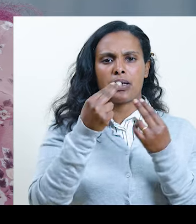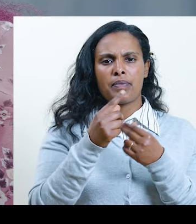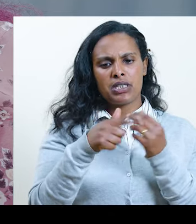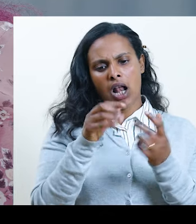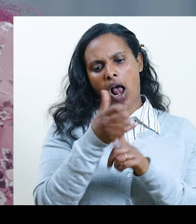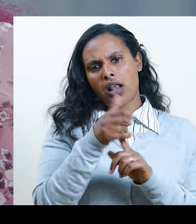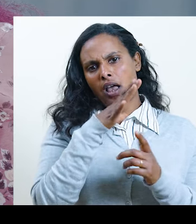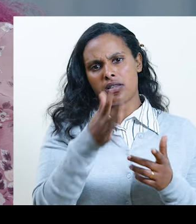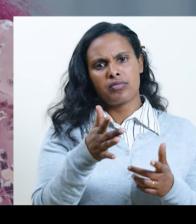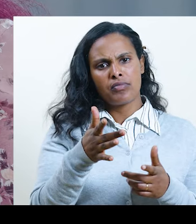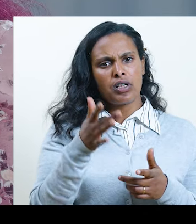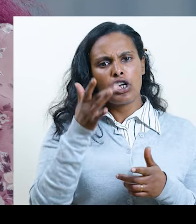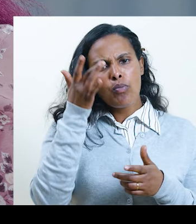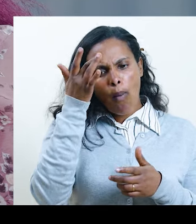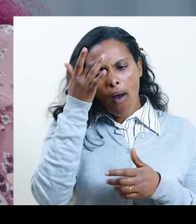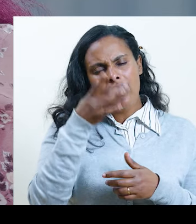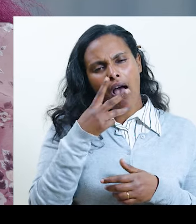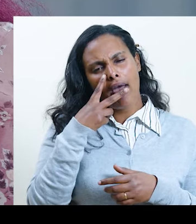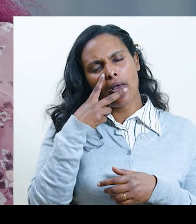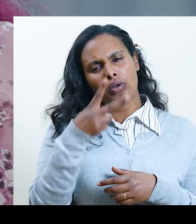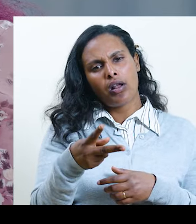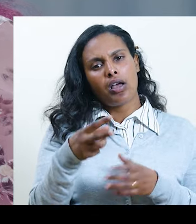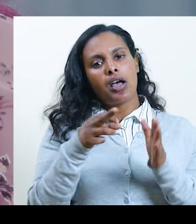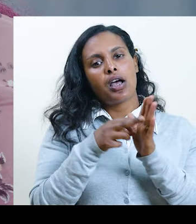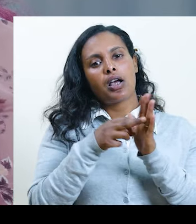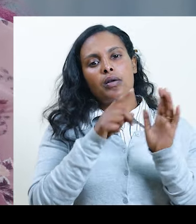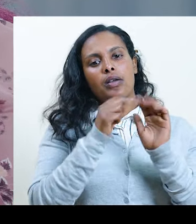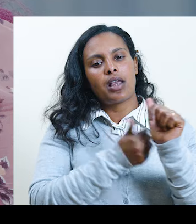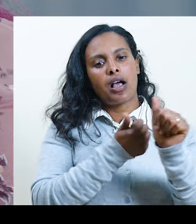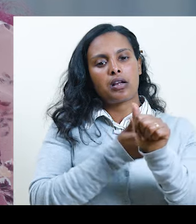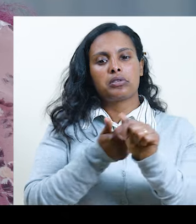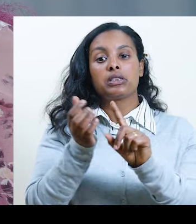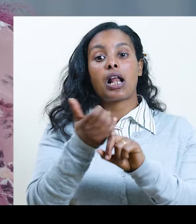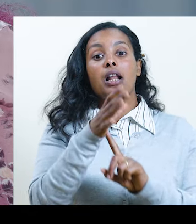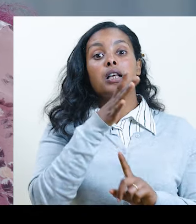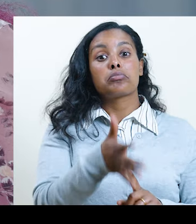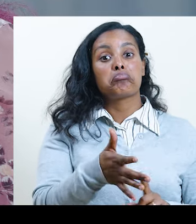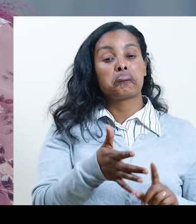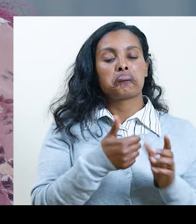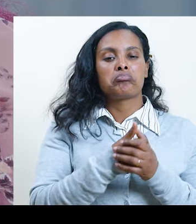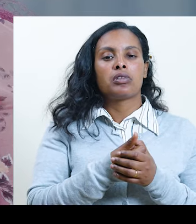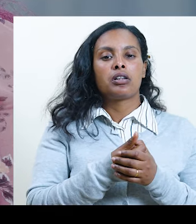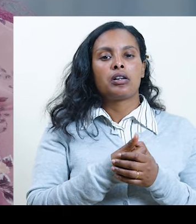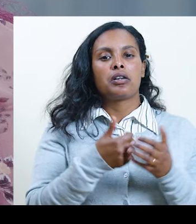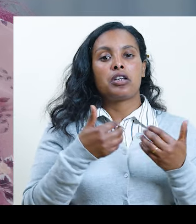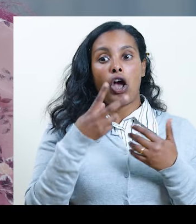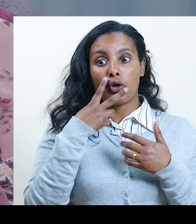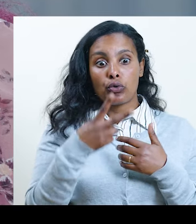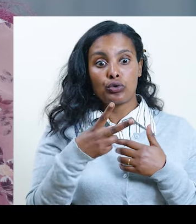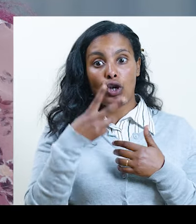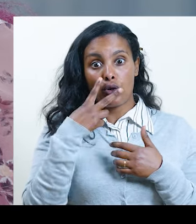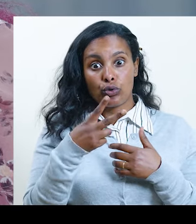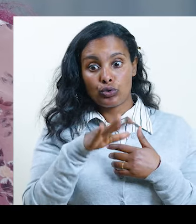እንውሰድ ስላልተያዘ ህመሟን ስላዩት ህግም ደግሞ ተከታትሎ ስላልያዘው